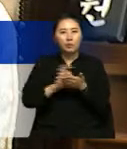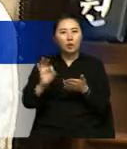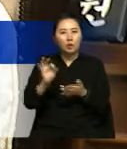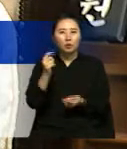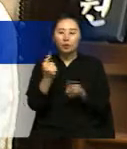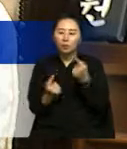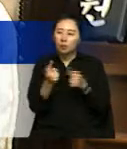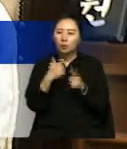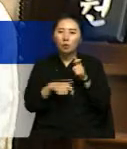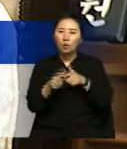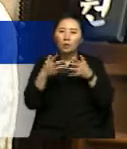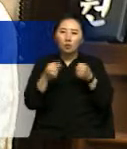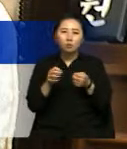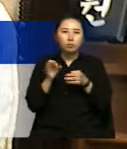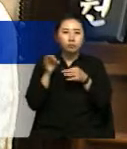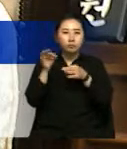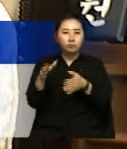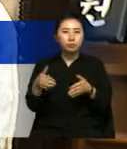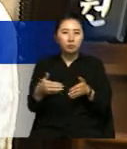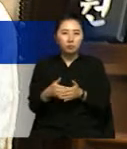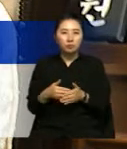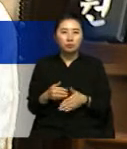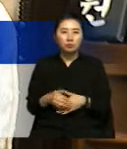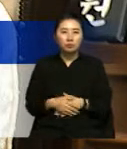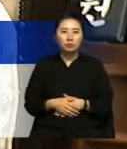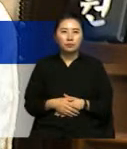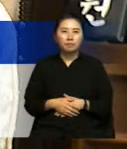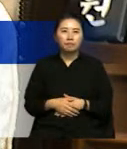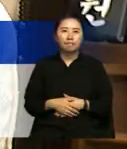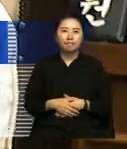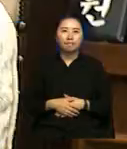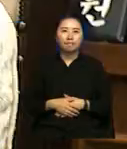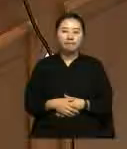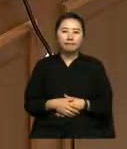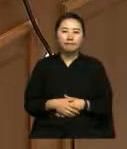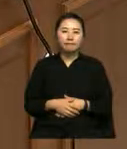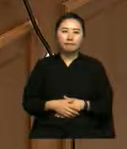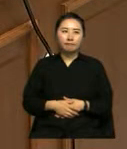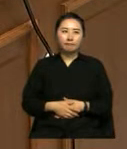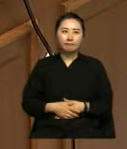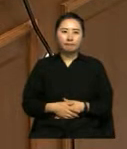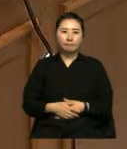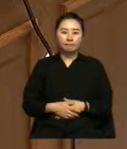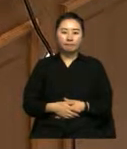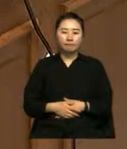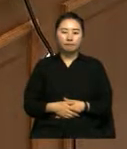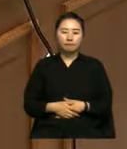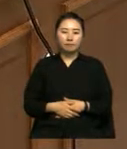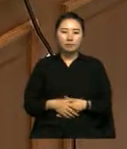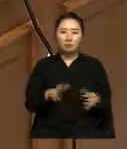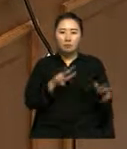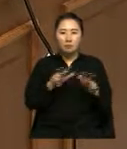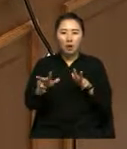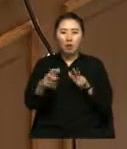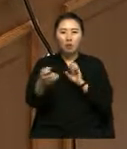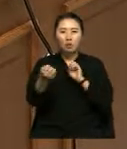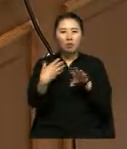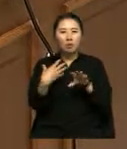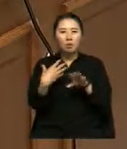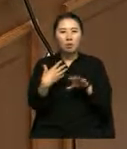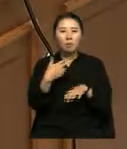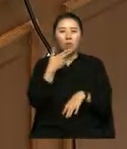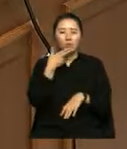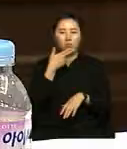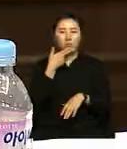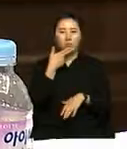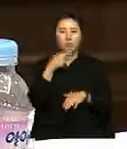비용보다 더 많은 비용을 투자를 해야 된다라는 부담감이 있어요. 집행부는 즉답을 회피하는 데